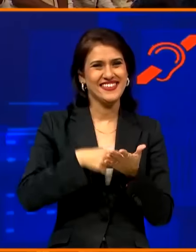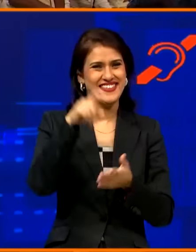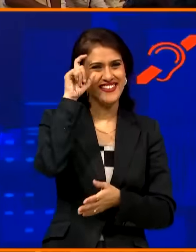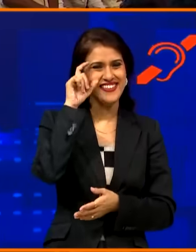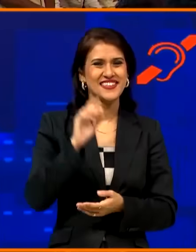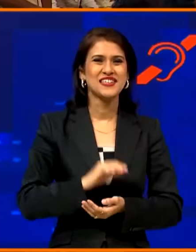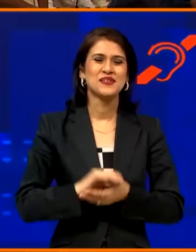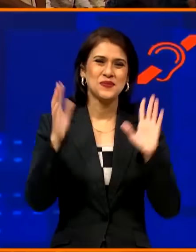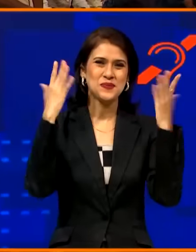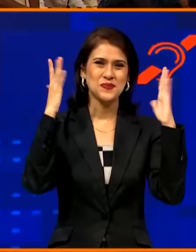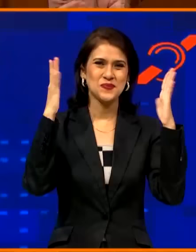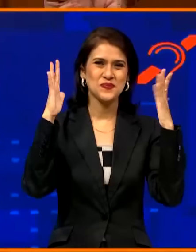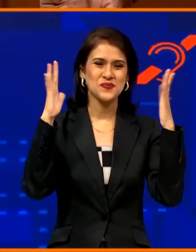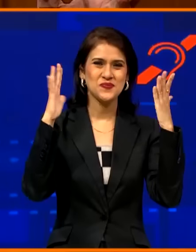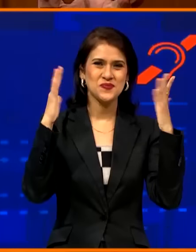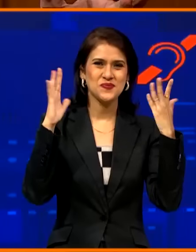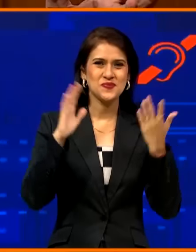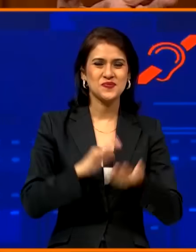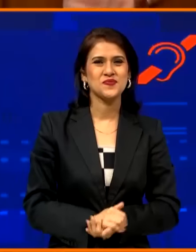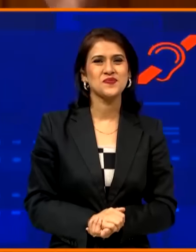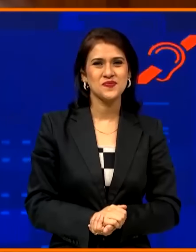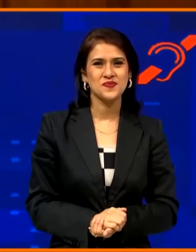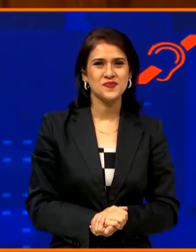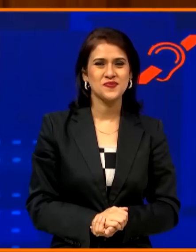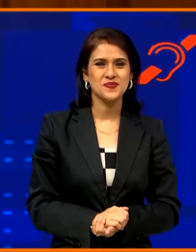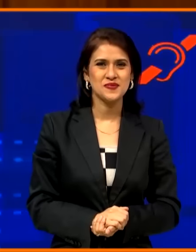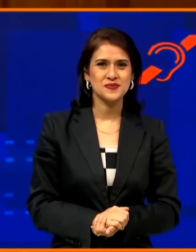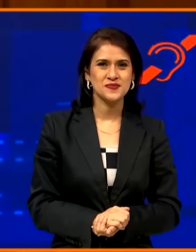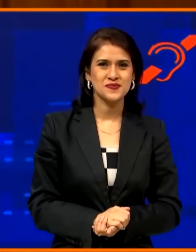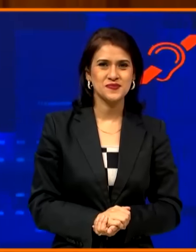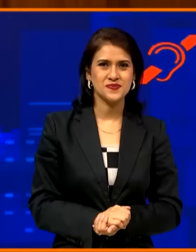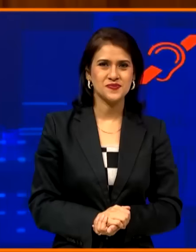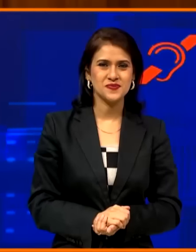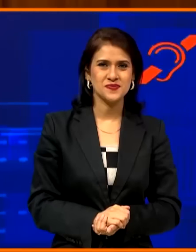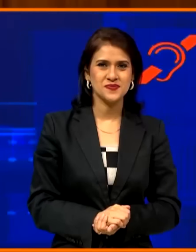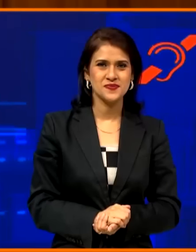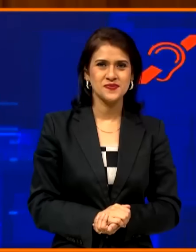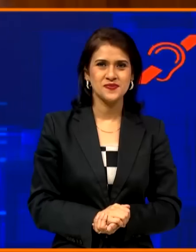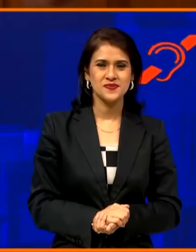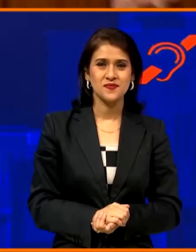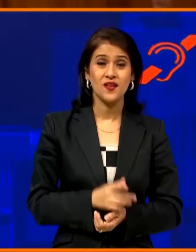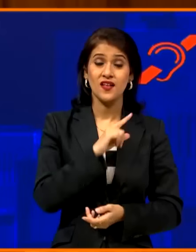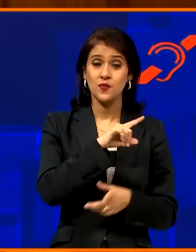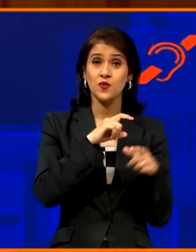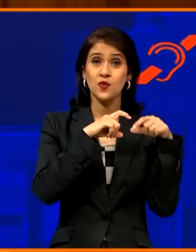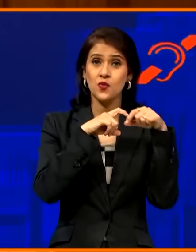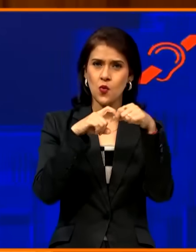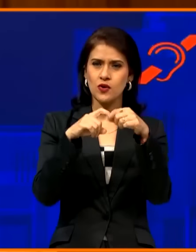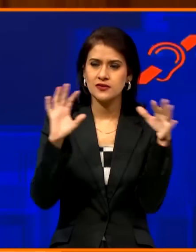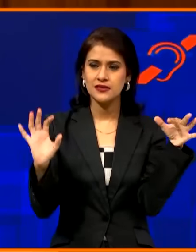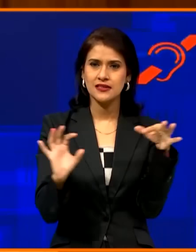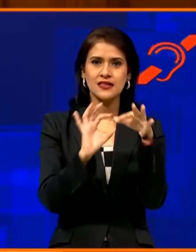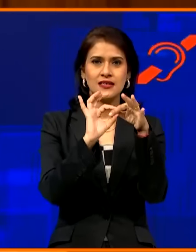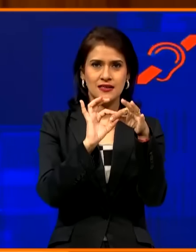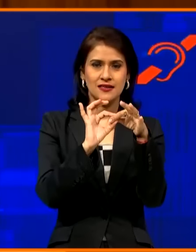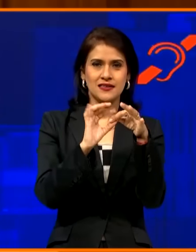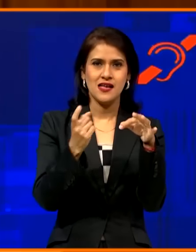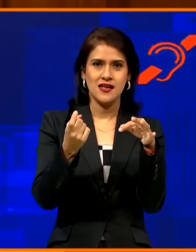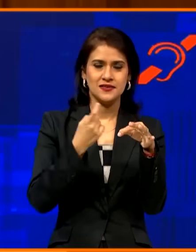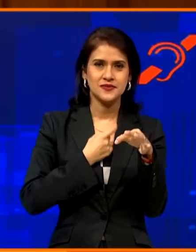जाए लेकिन आपने आपने एक जरा सा एक इससे इनके सवाल से रिलेट करके एक सवाल